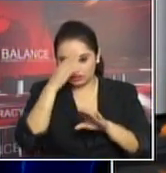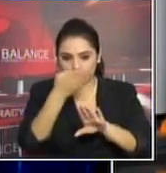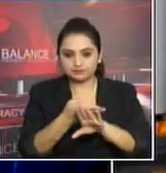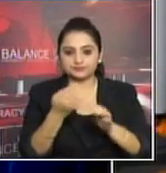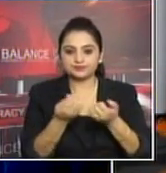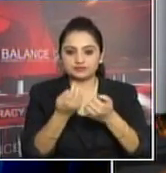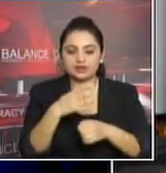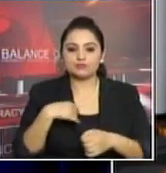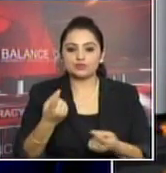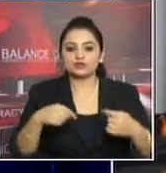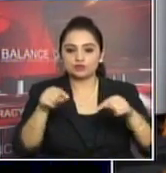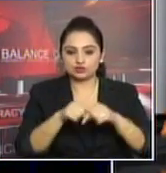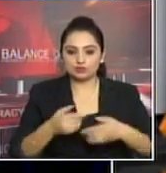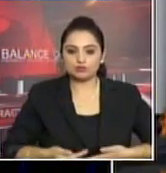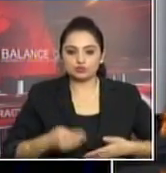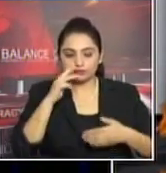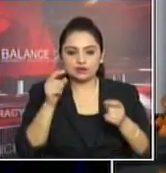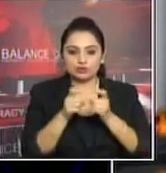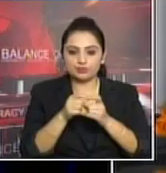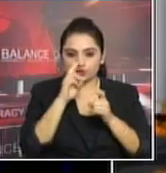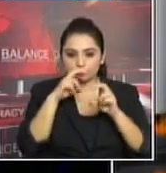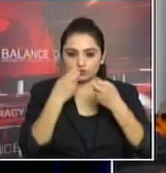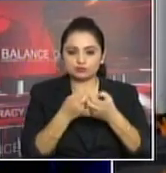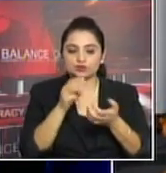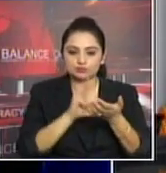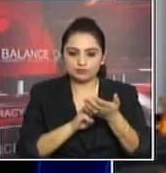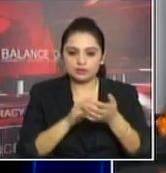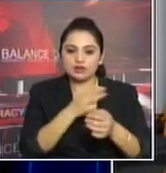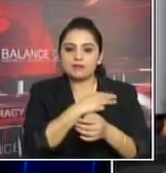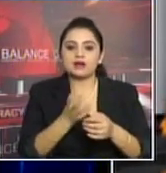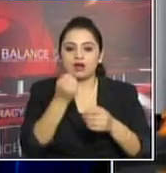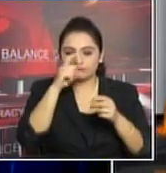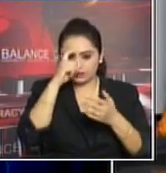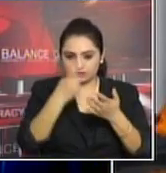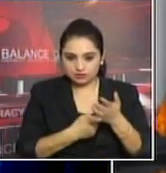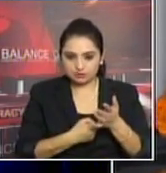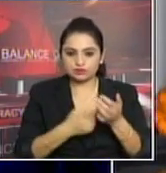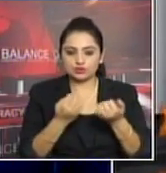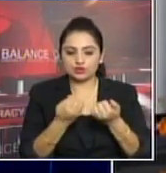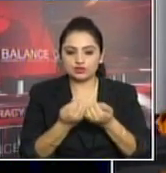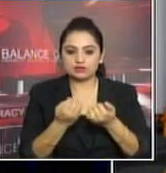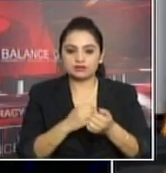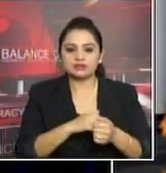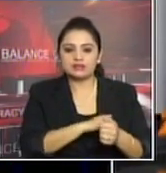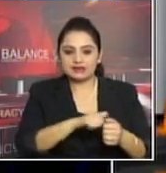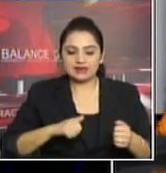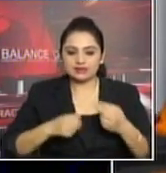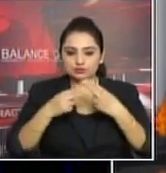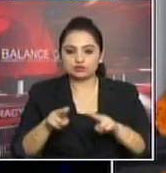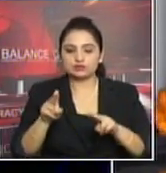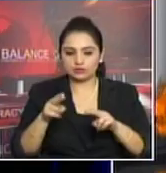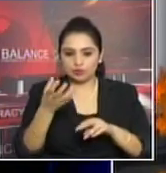छ। प्रतिनिधि सभाको बुधबारको बैठकमा सांसदहरूले मानवाधिकार र संविधानले प्रदत्त गरेको नागरिक स्वतन्त्रताको हक